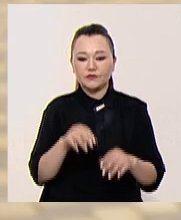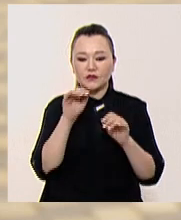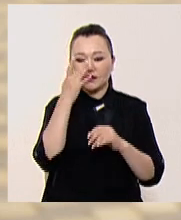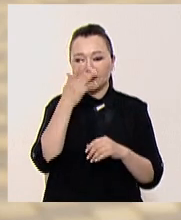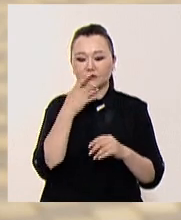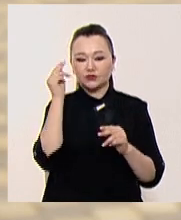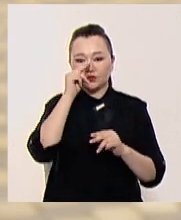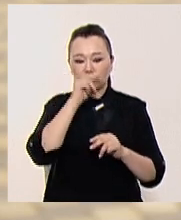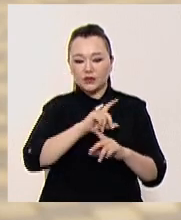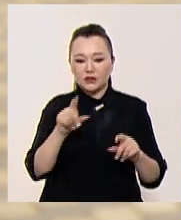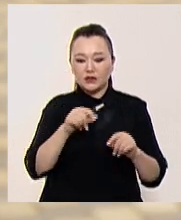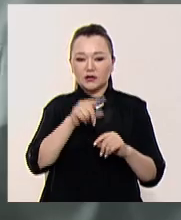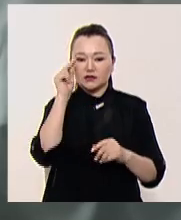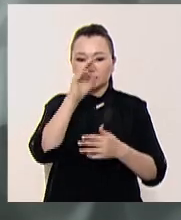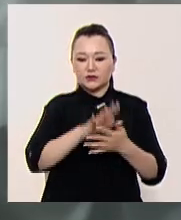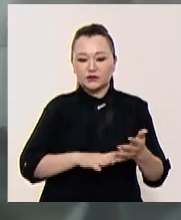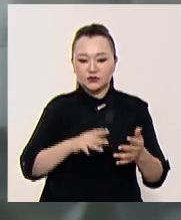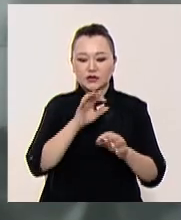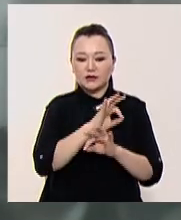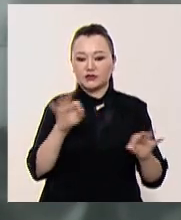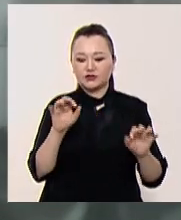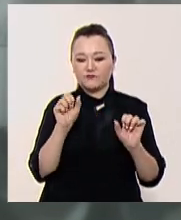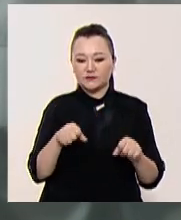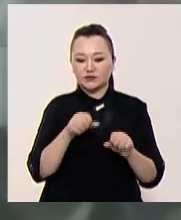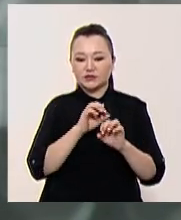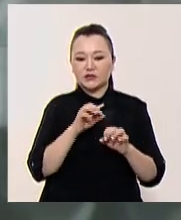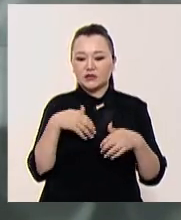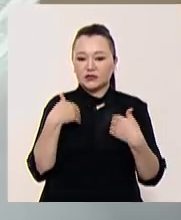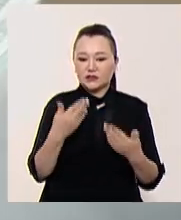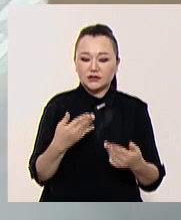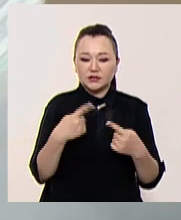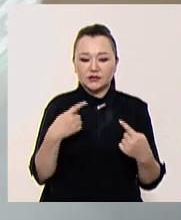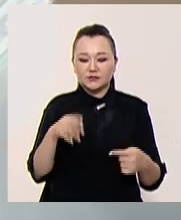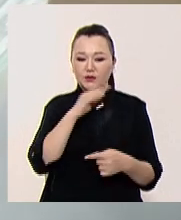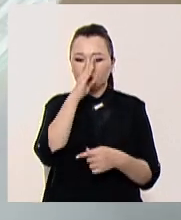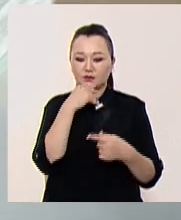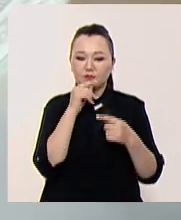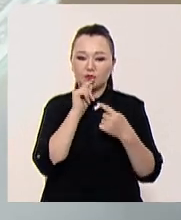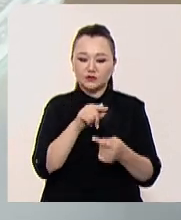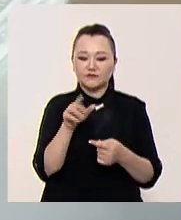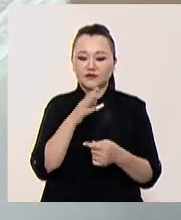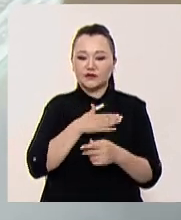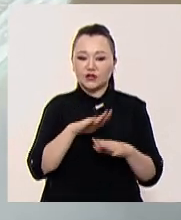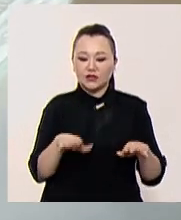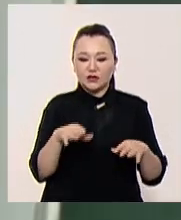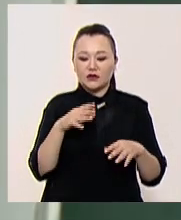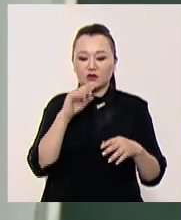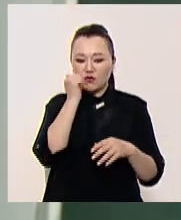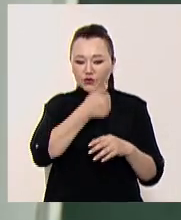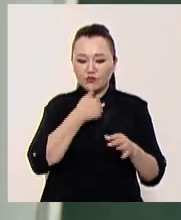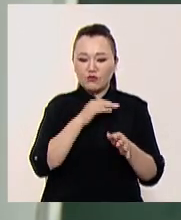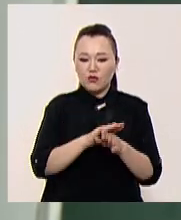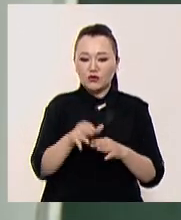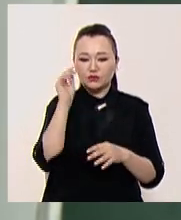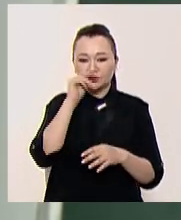Жазғы мектеп оқушылардың білімін жетілдіруге тамаша мүмкіндік деген мамандардың пікіріне кейбір ата-аналар қарсы. Олар балаларымыздың жыл бойы